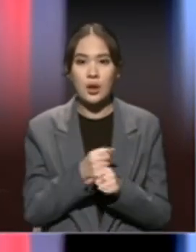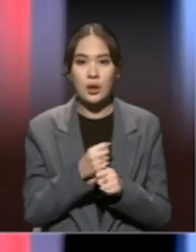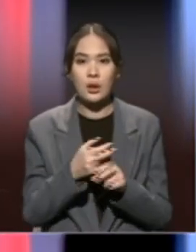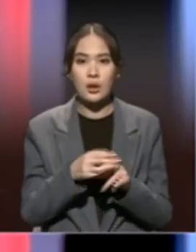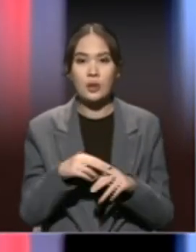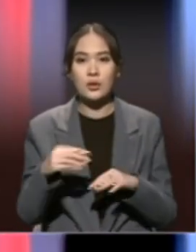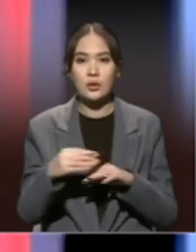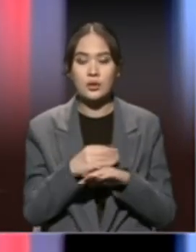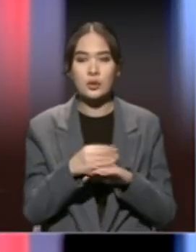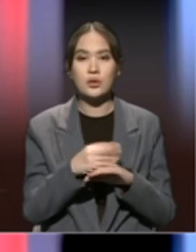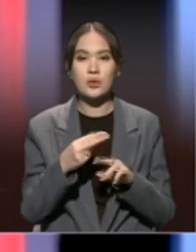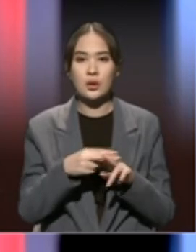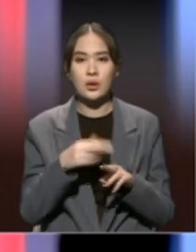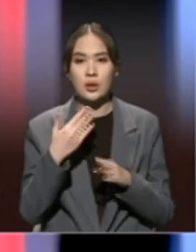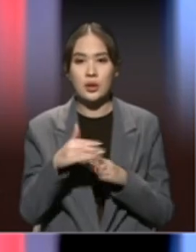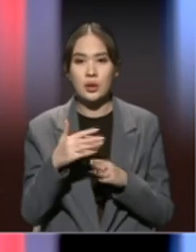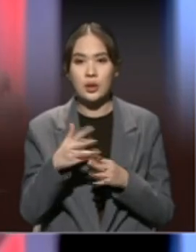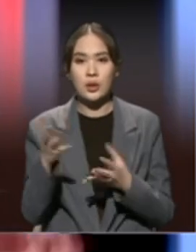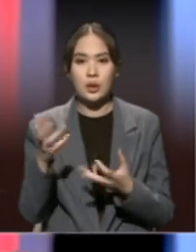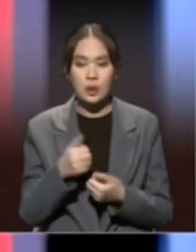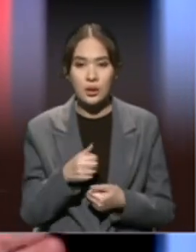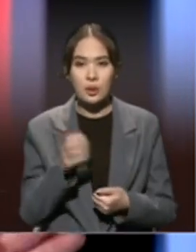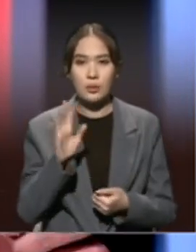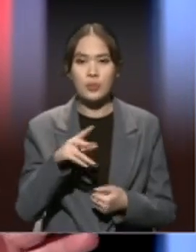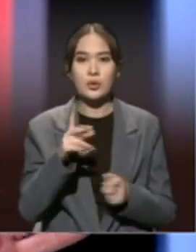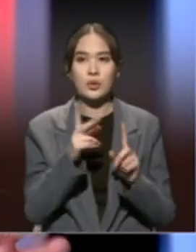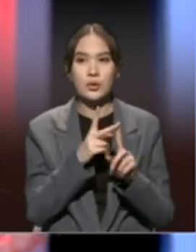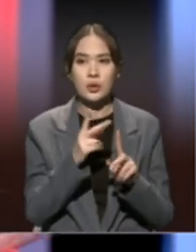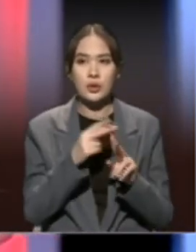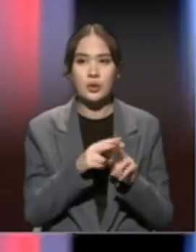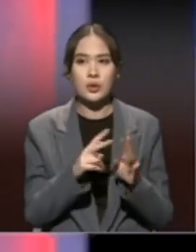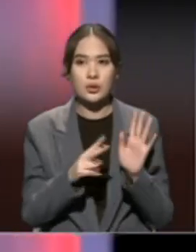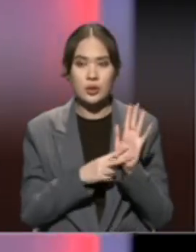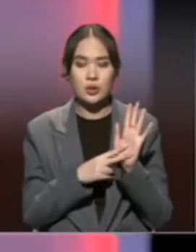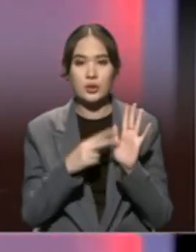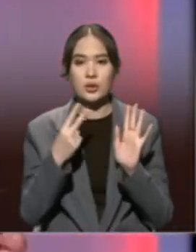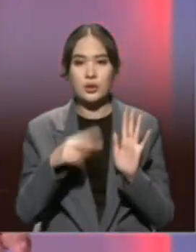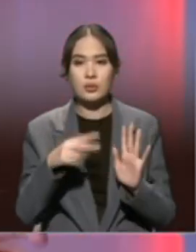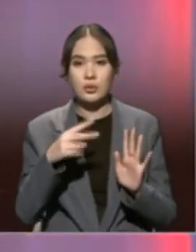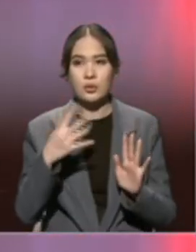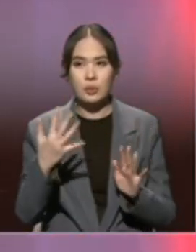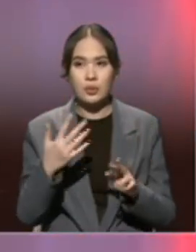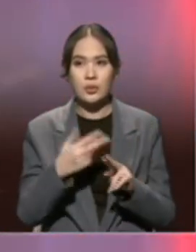жұбайы өзіне кредит алып алады да үй алады, одан кейін тағы біреу 7-20-25-пен қос-қостан үй